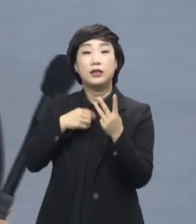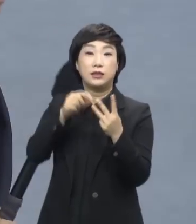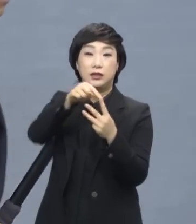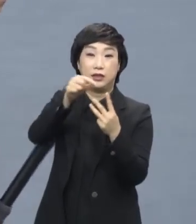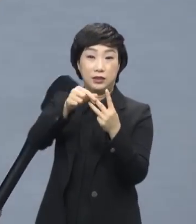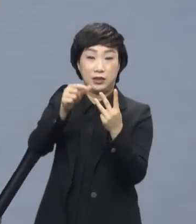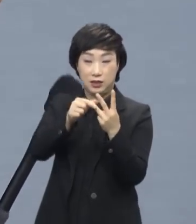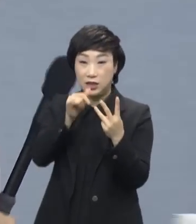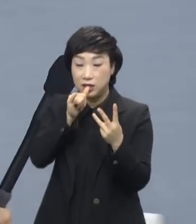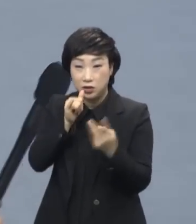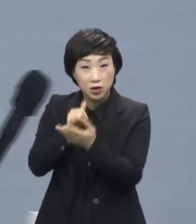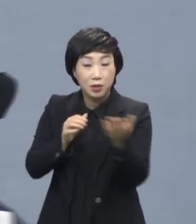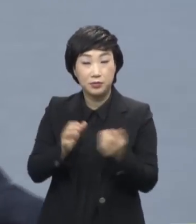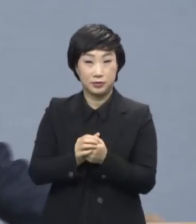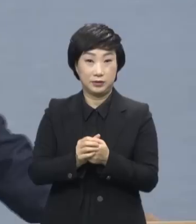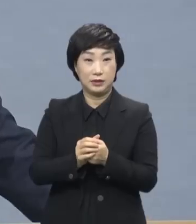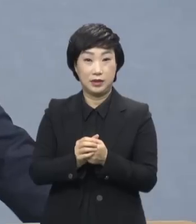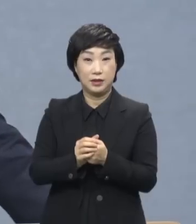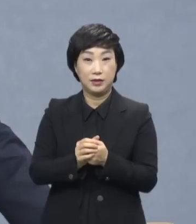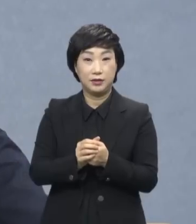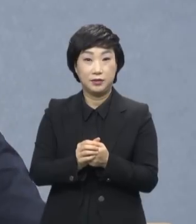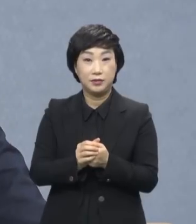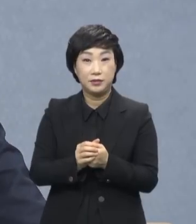그러면 짧게 말하면